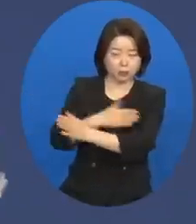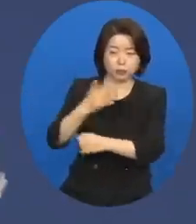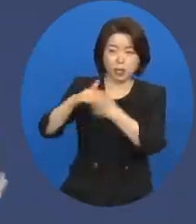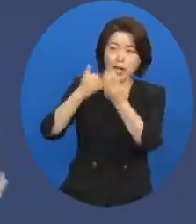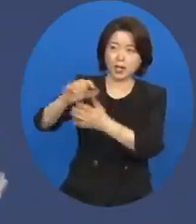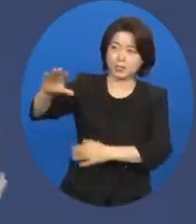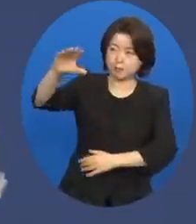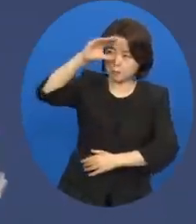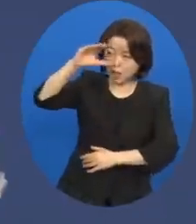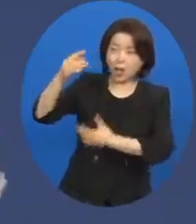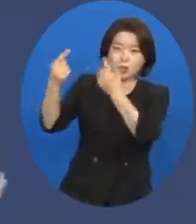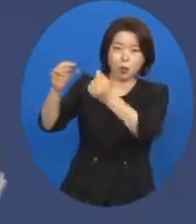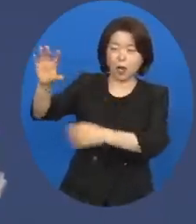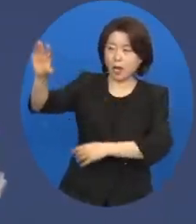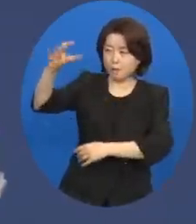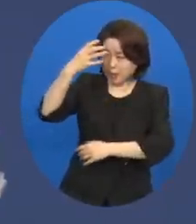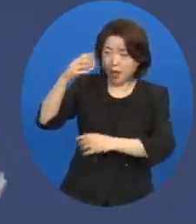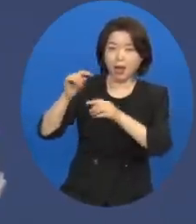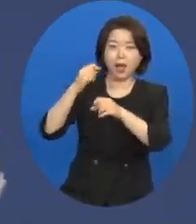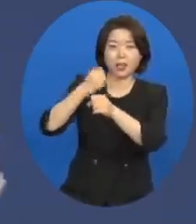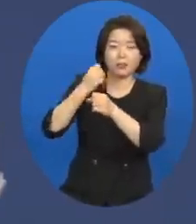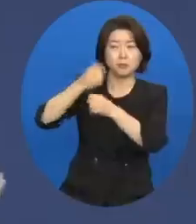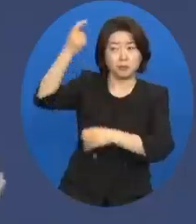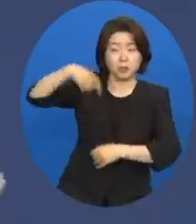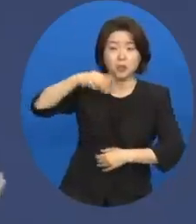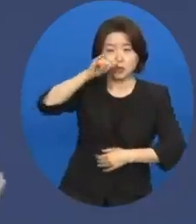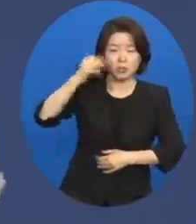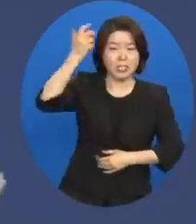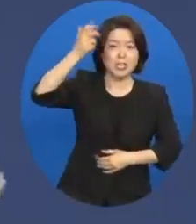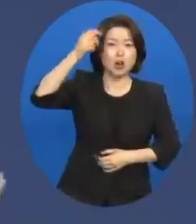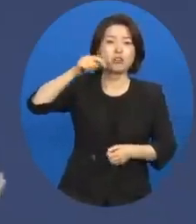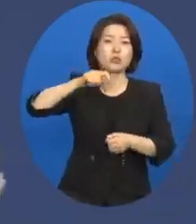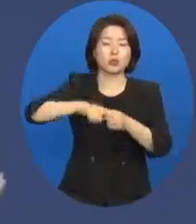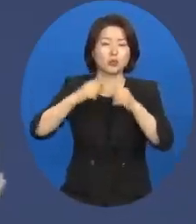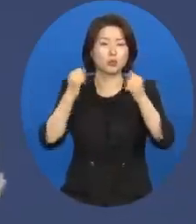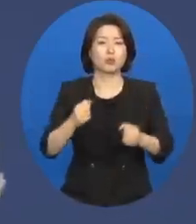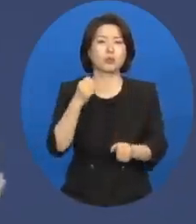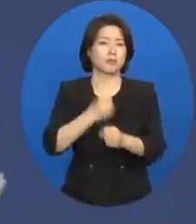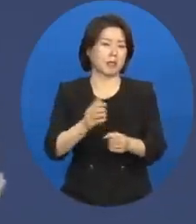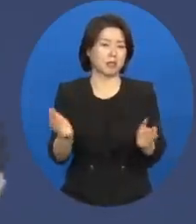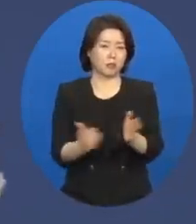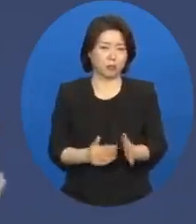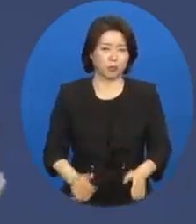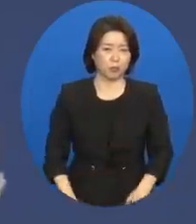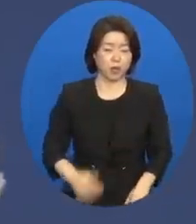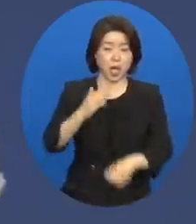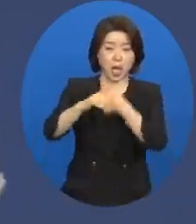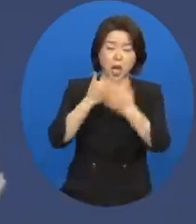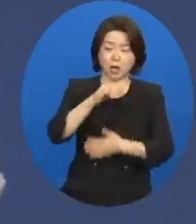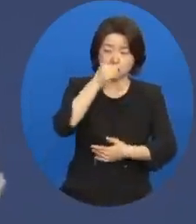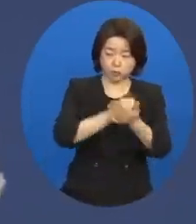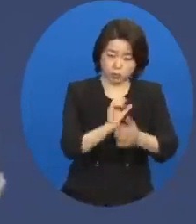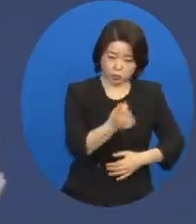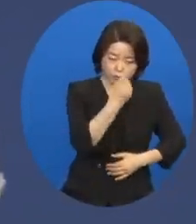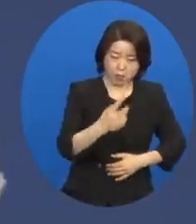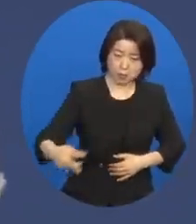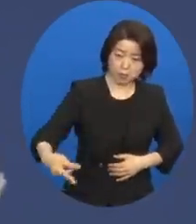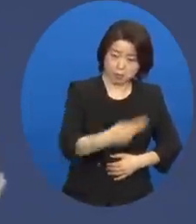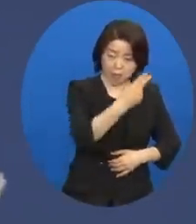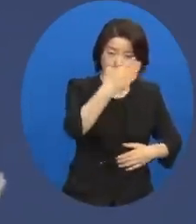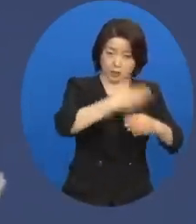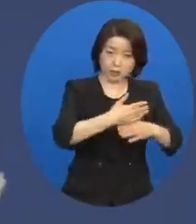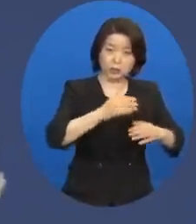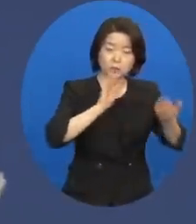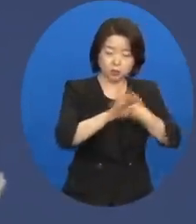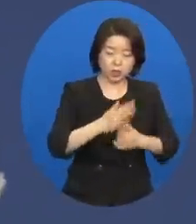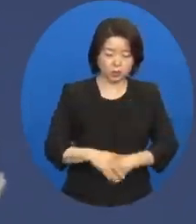닮은 하나님을 감각할 수 있는 원래 영적인 존재로 지었기 때문에 하나님과 죄로 말미암아 끊어진 뒤에도 이